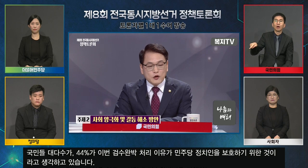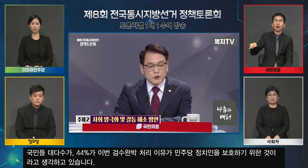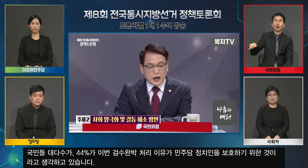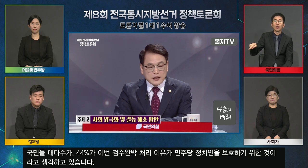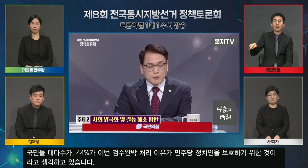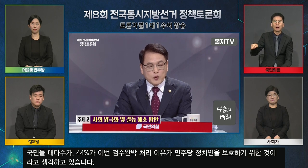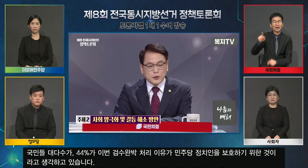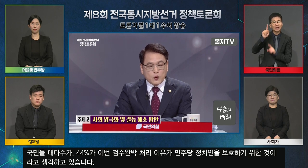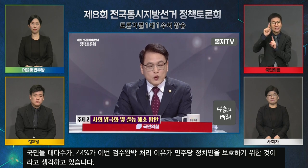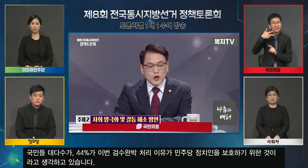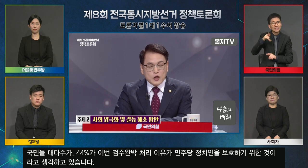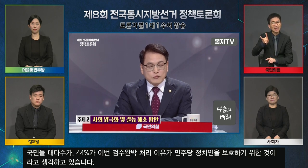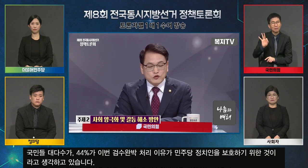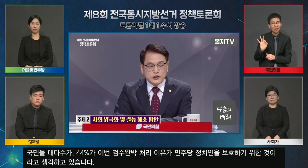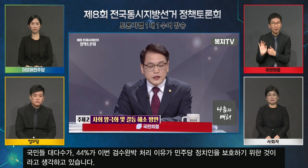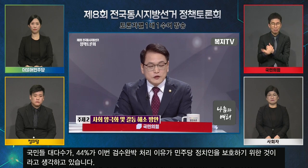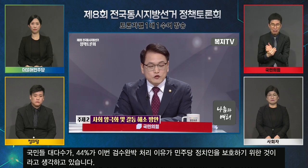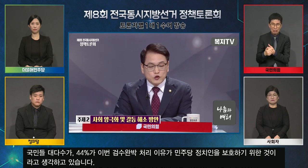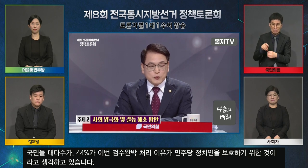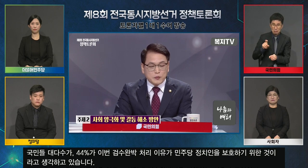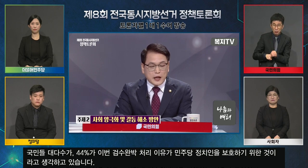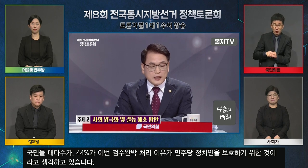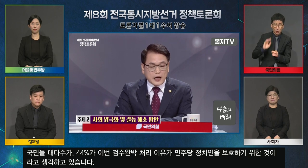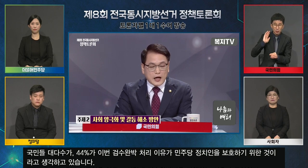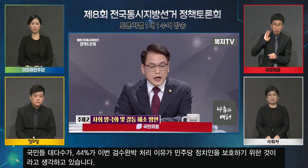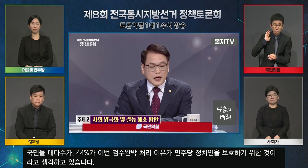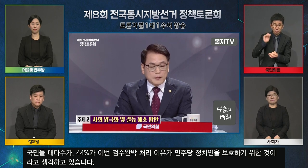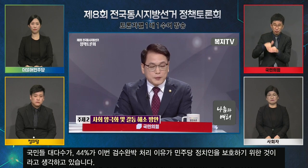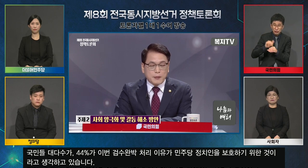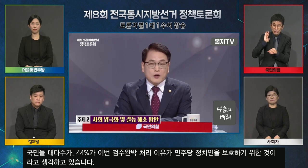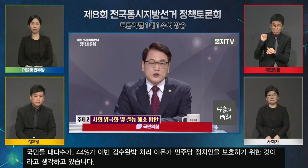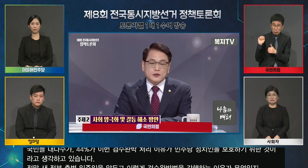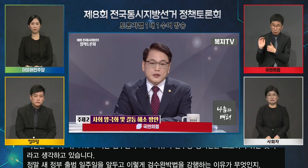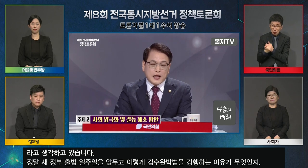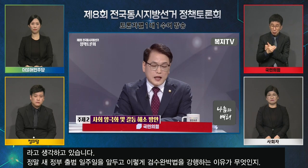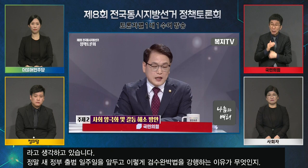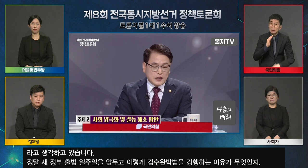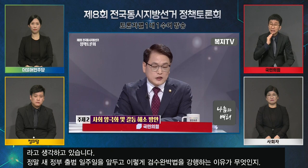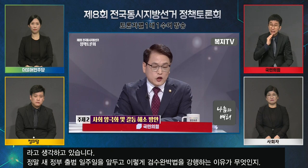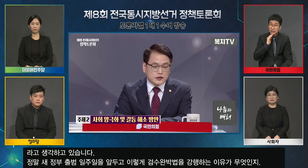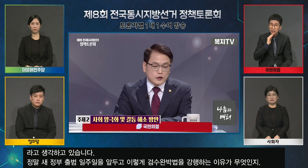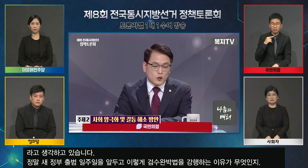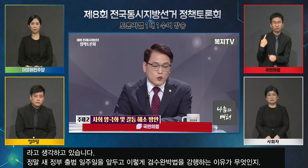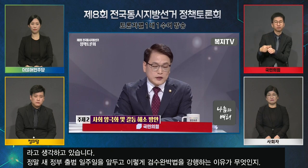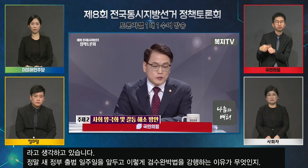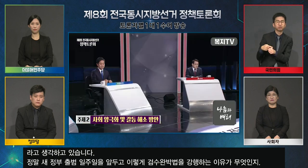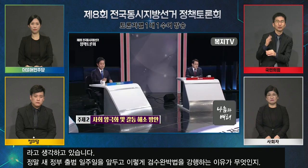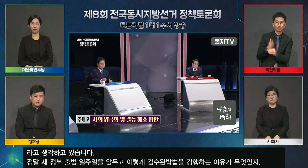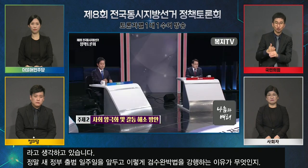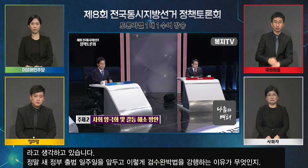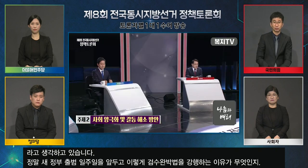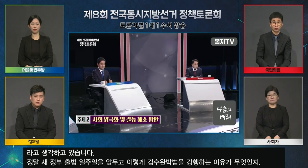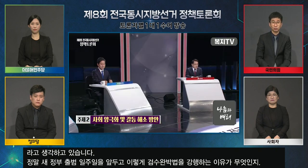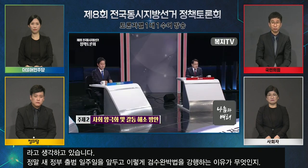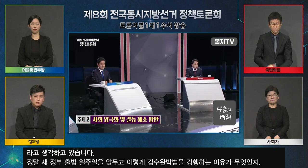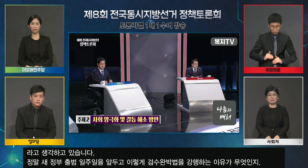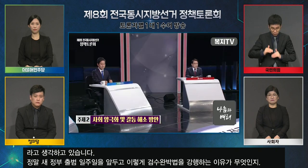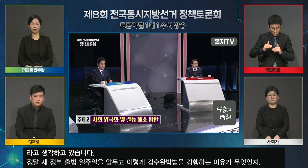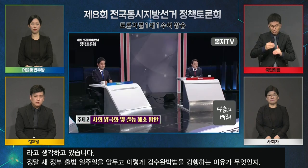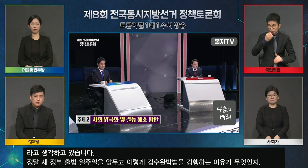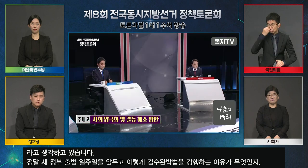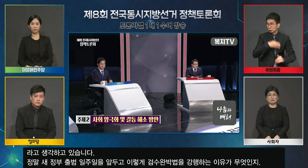이재명 방탄법이고 문재인 수호법이 아닌가 비판 받고 있습니다. 절차도 완전 무시됐습니다.